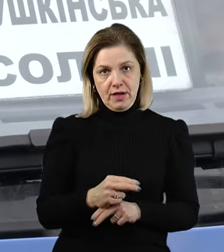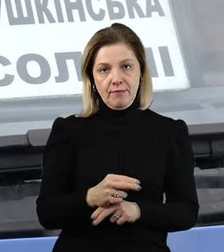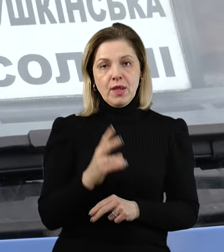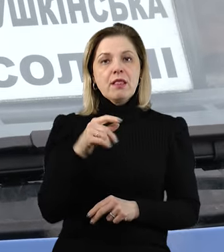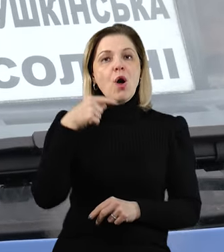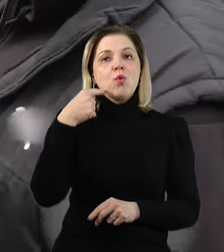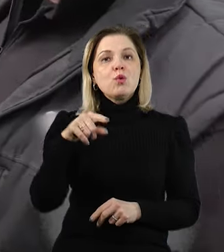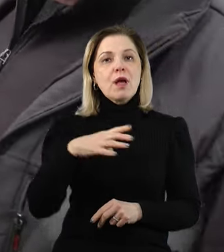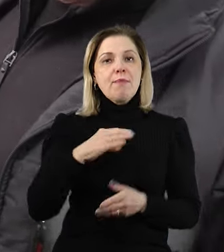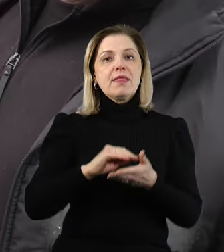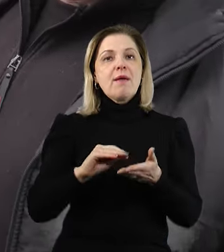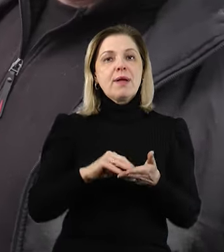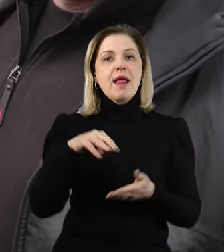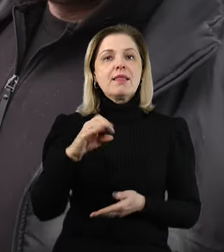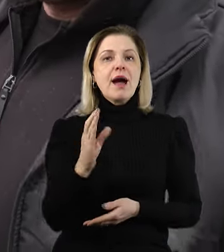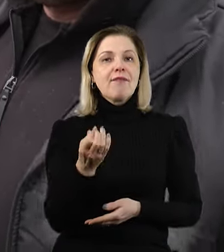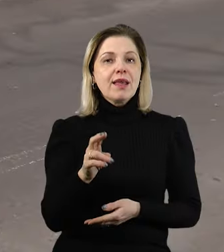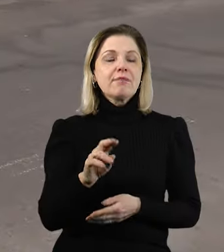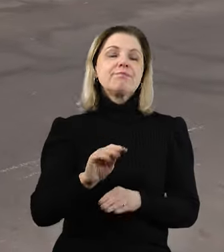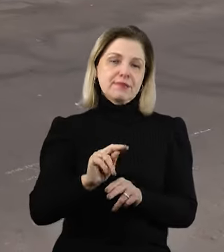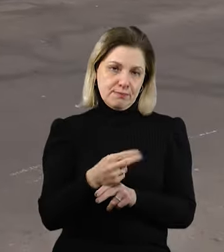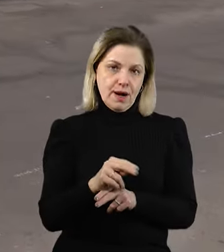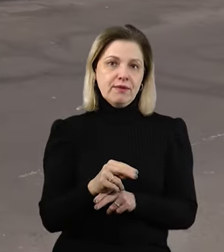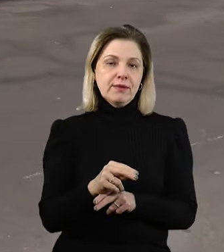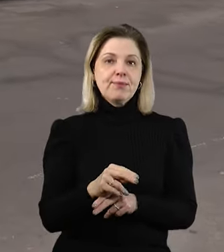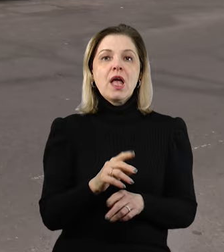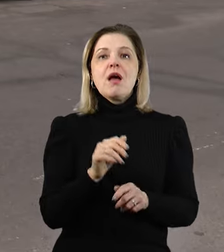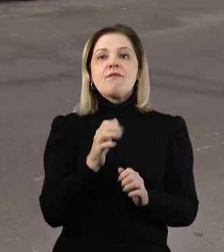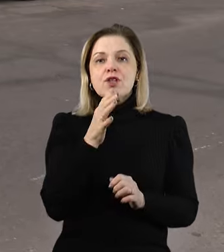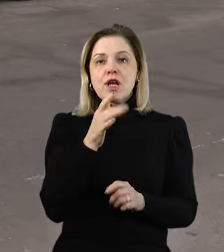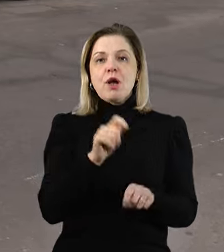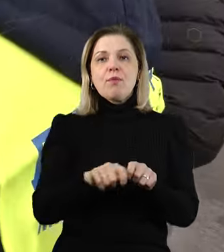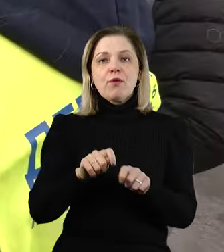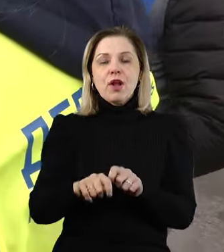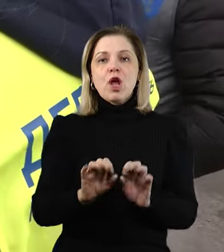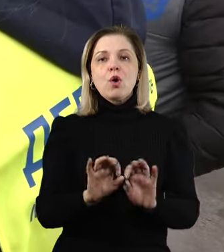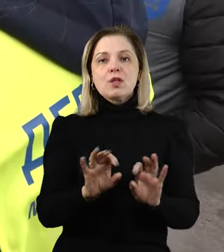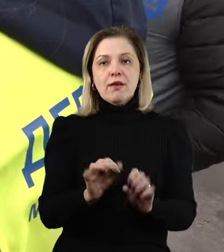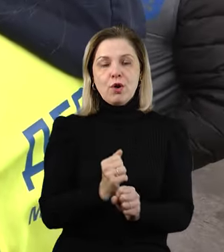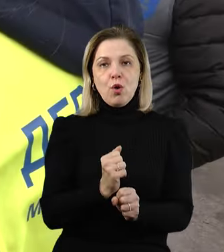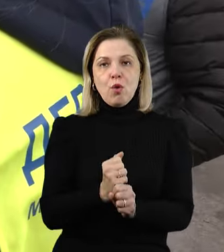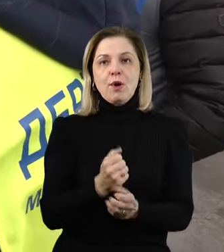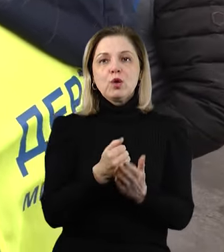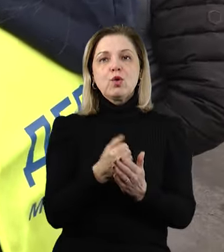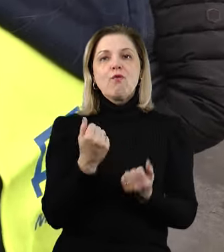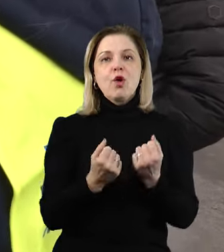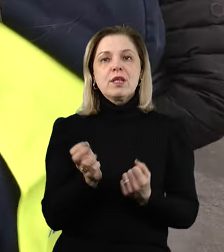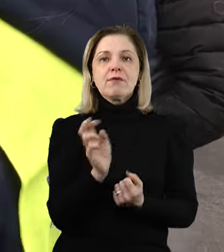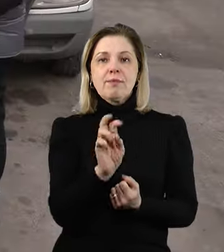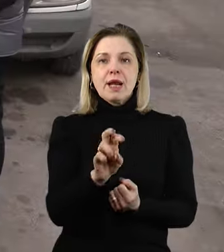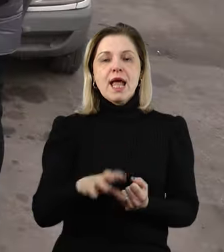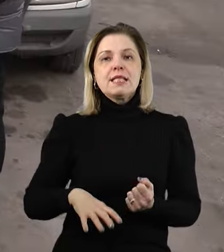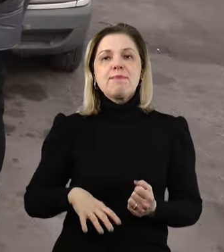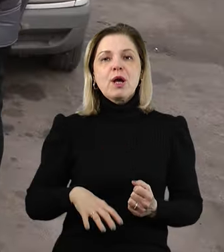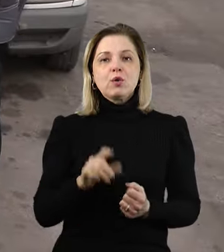на російській було написано Таврія, теж це справили. Паралельно під час перевірок автівок з роз'яснювальною роботою до водіїв підходили